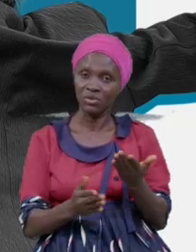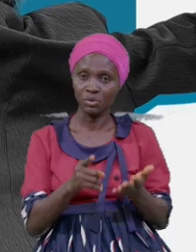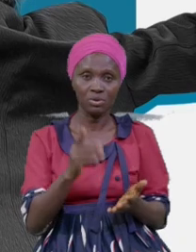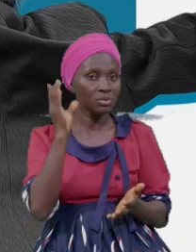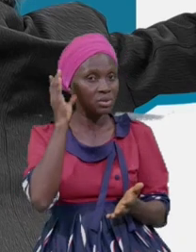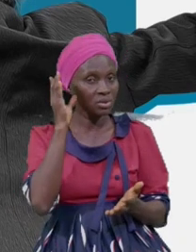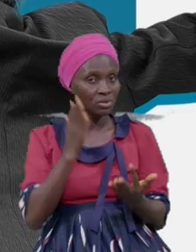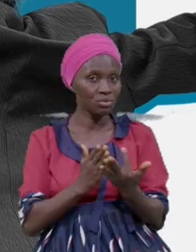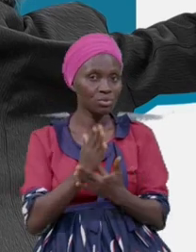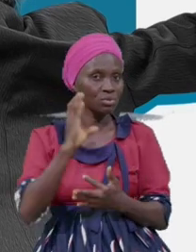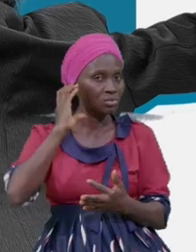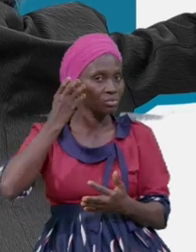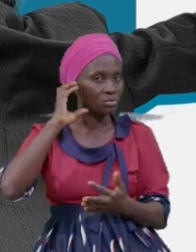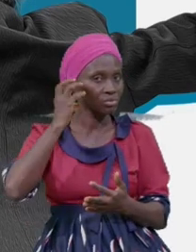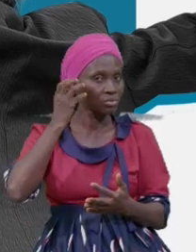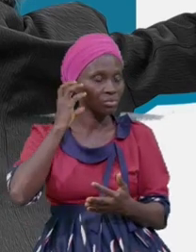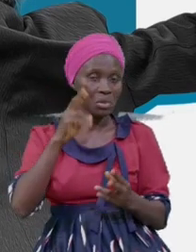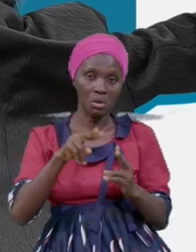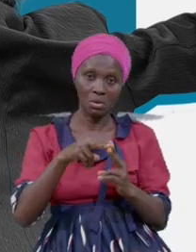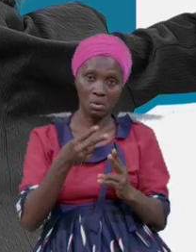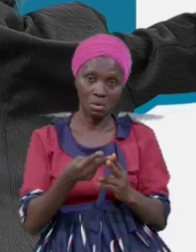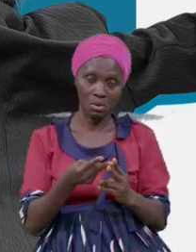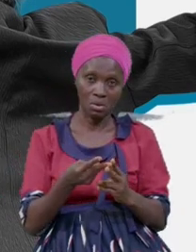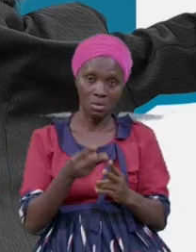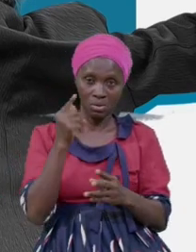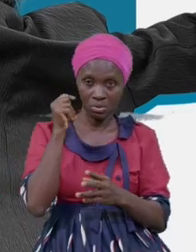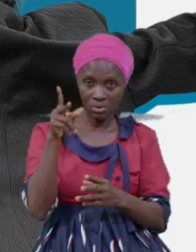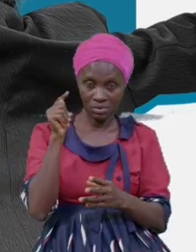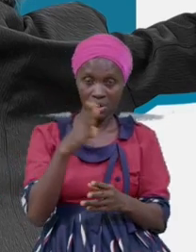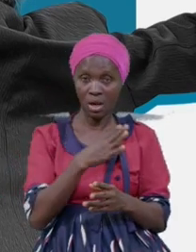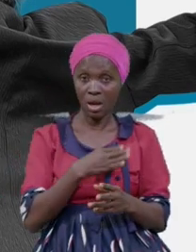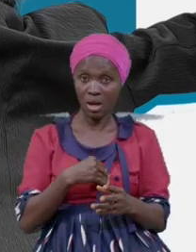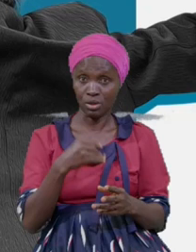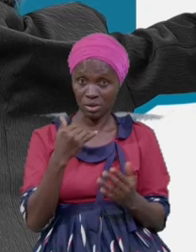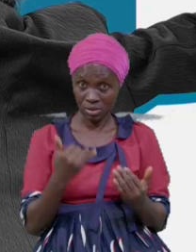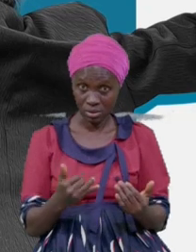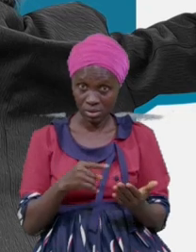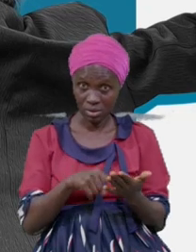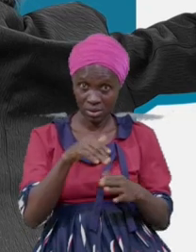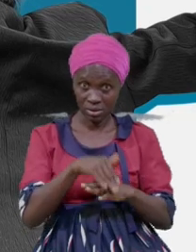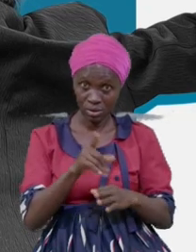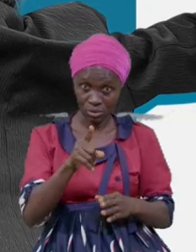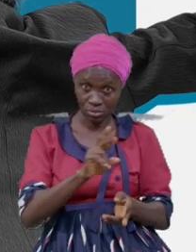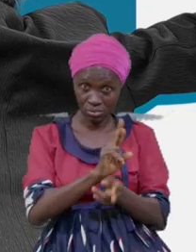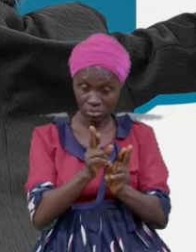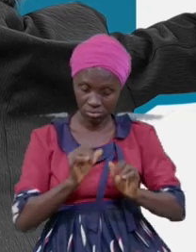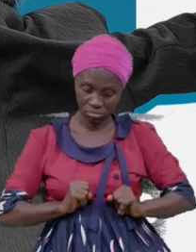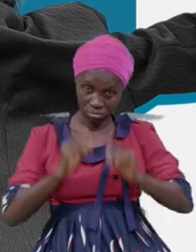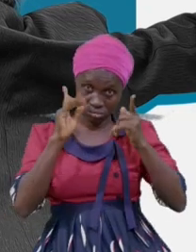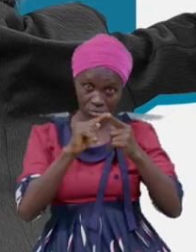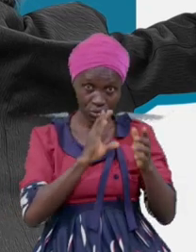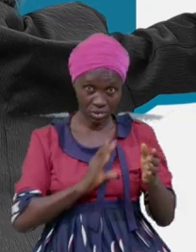Nous suivez la radio ou la télévision. Vous avez donné votre vie à Christ. Voyez nom et